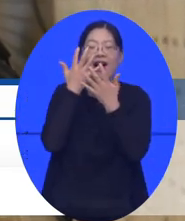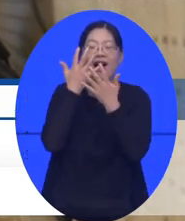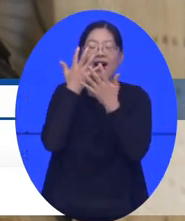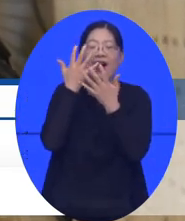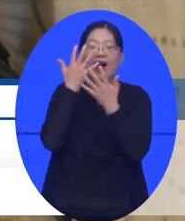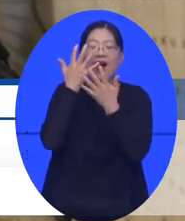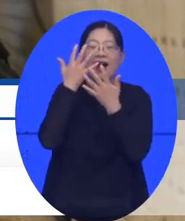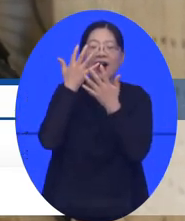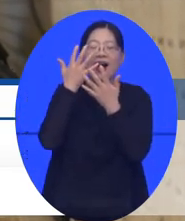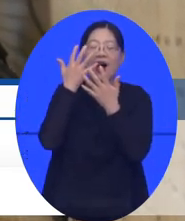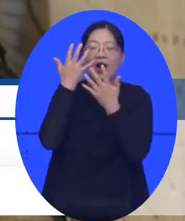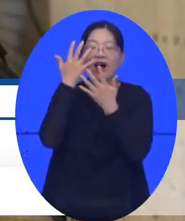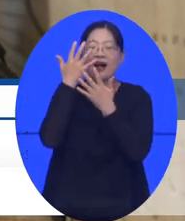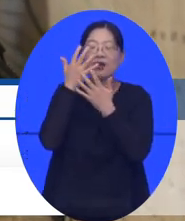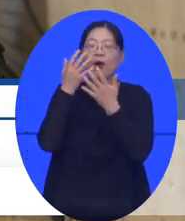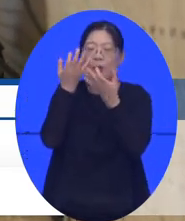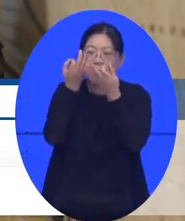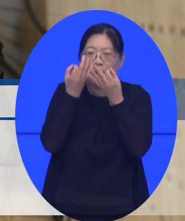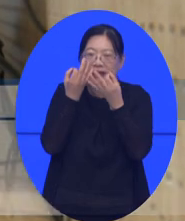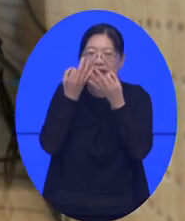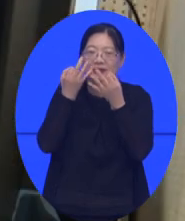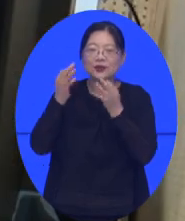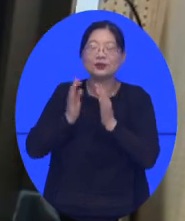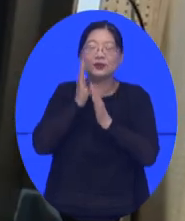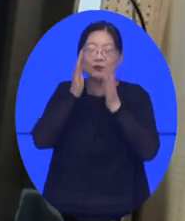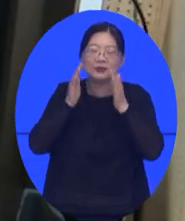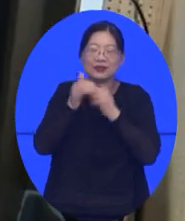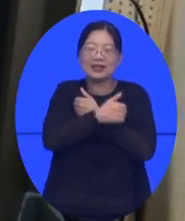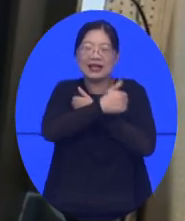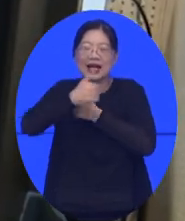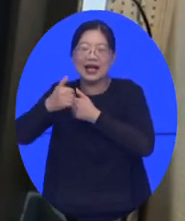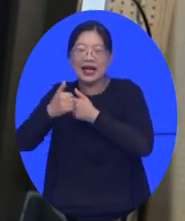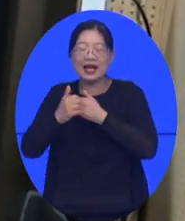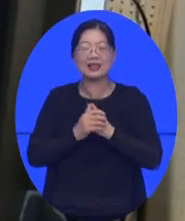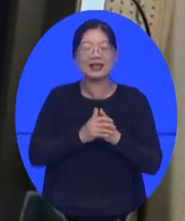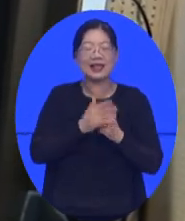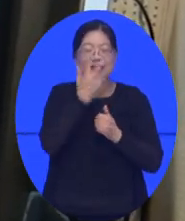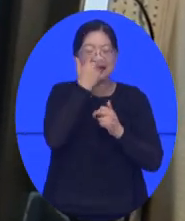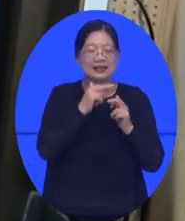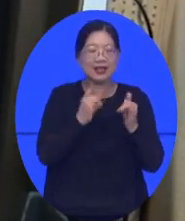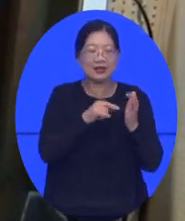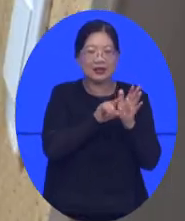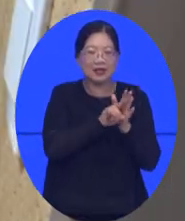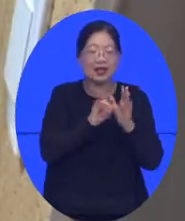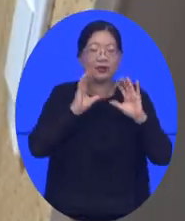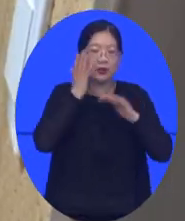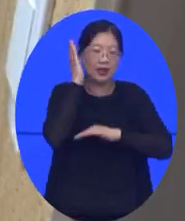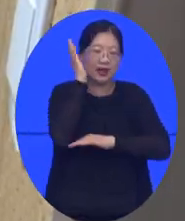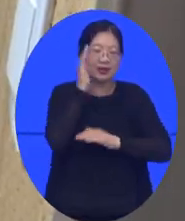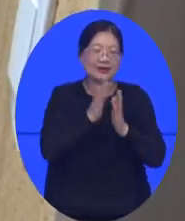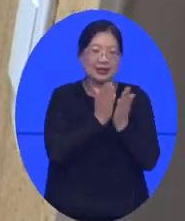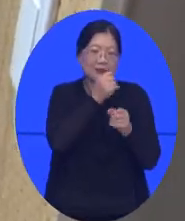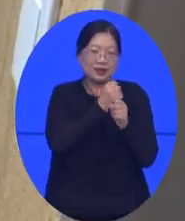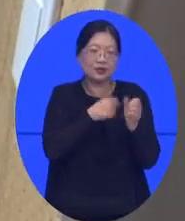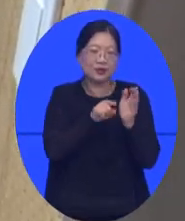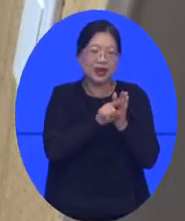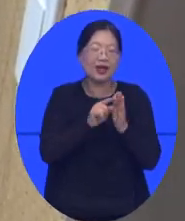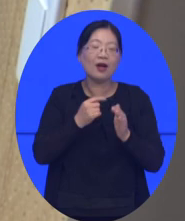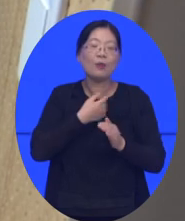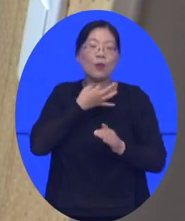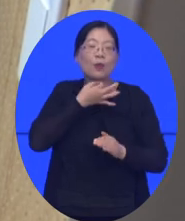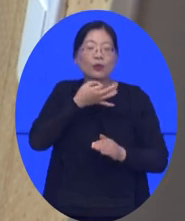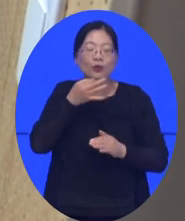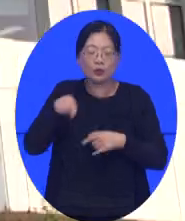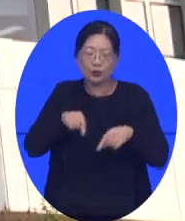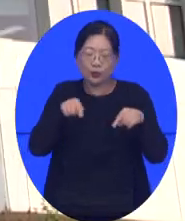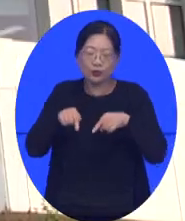어른거리는 숲을 지나서요. 시각장애인을 위한 동화책을 만들기 위해 녹음을 하고 있는 김동연